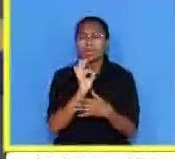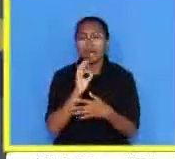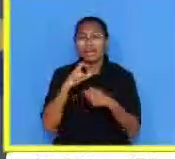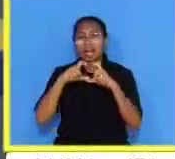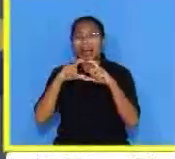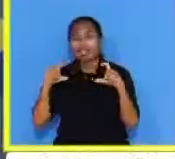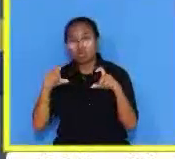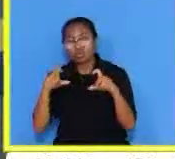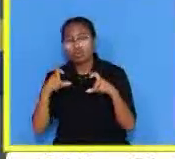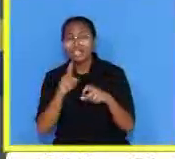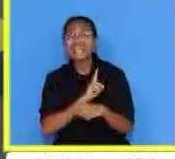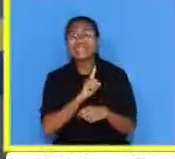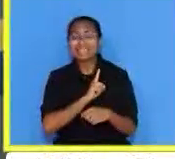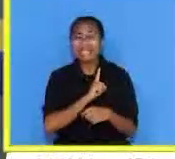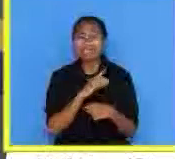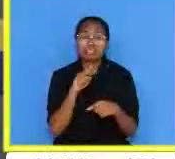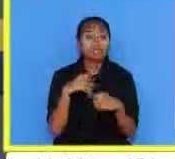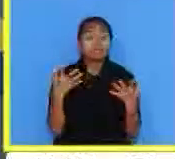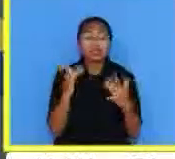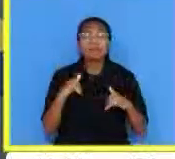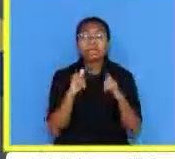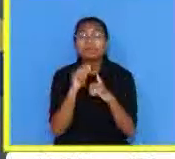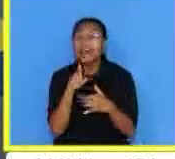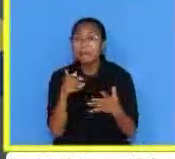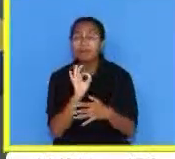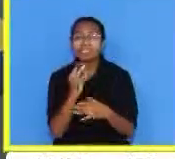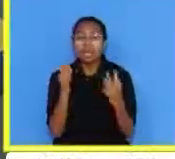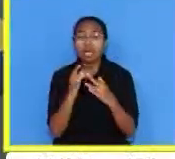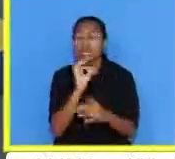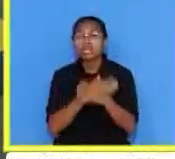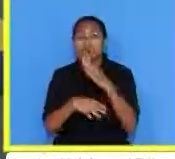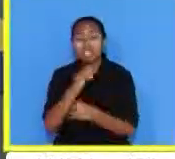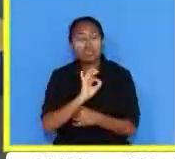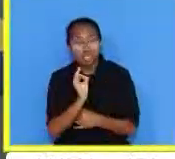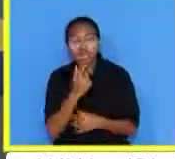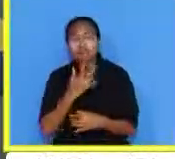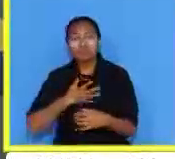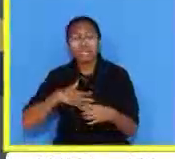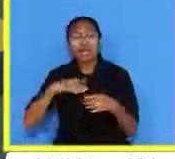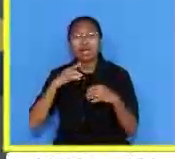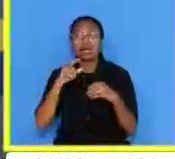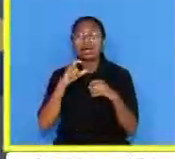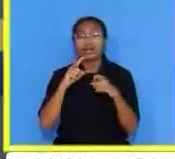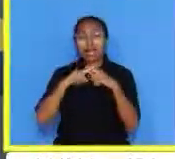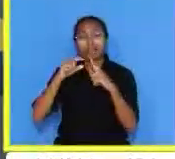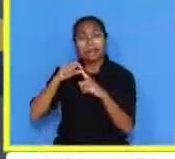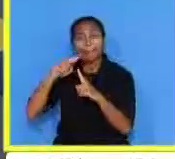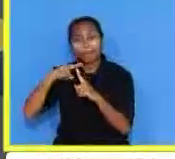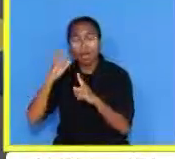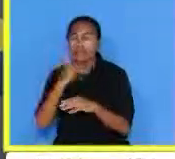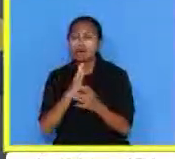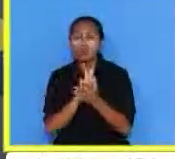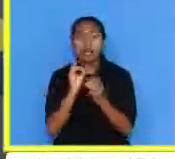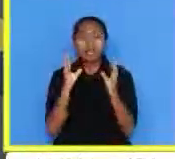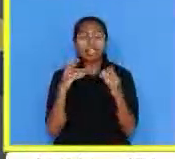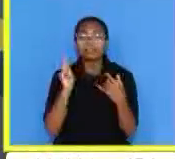umum, teman-teman dan penyandang disabilitas yang tidak memiliki NIK atau mungkin yang berasal dari luar Nusa Tenggara Timur sehingga mereka kemudian bisa